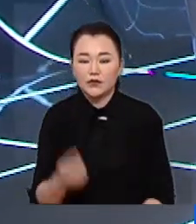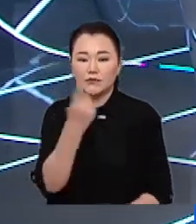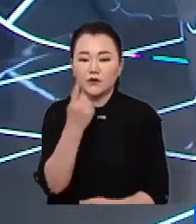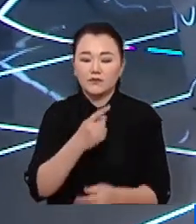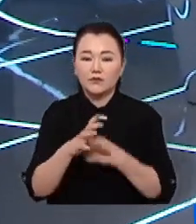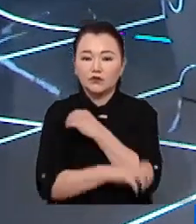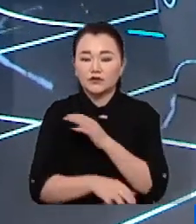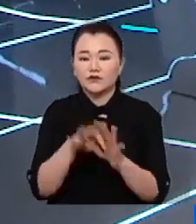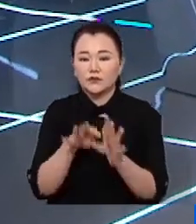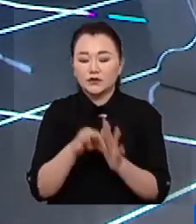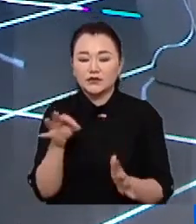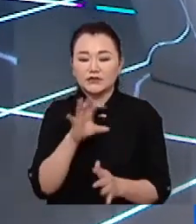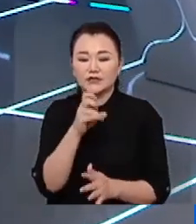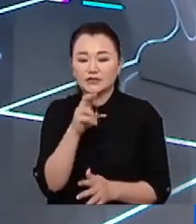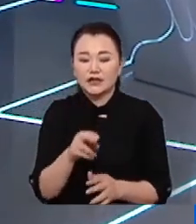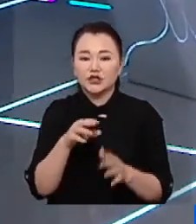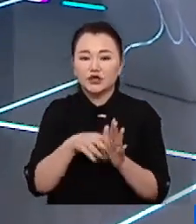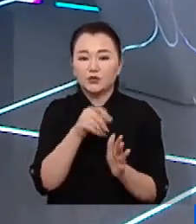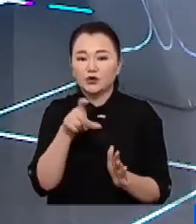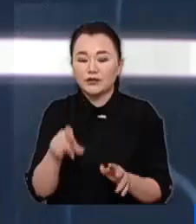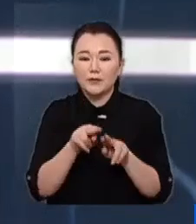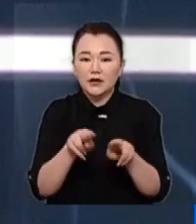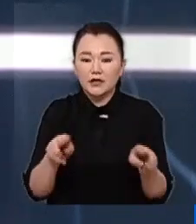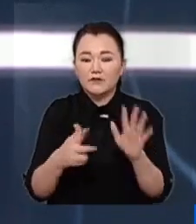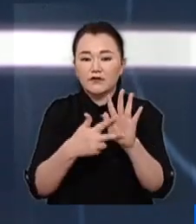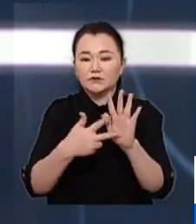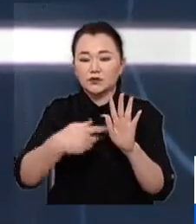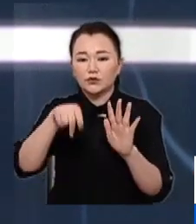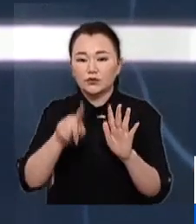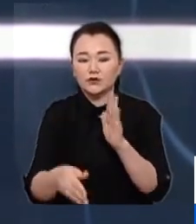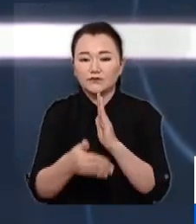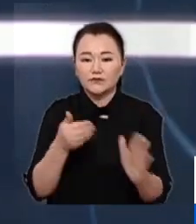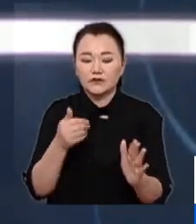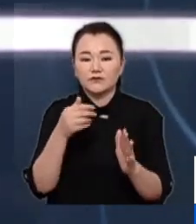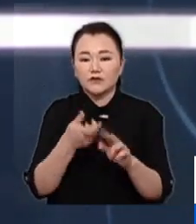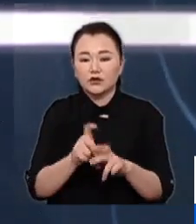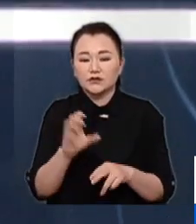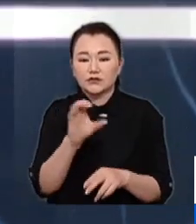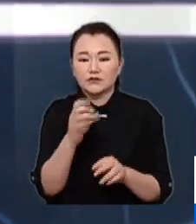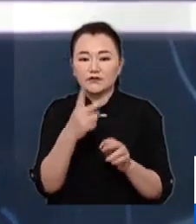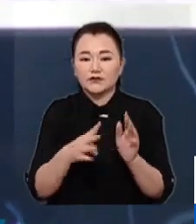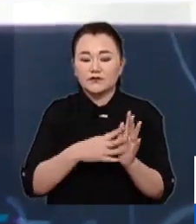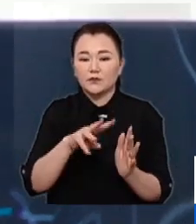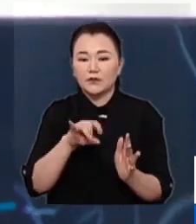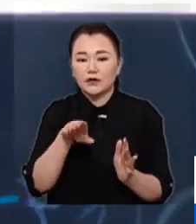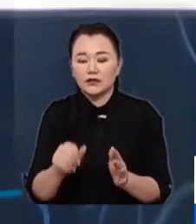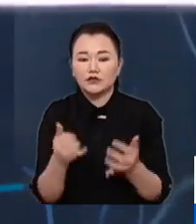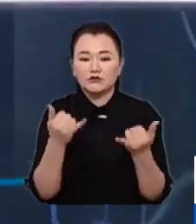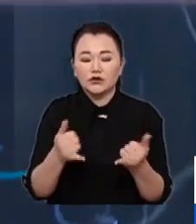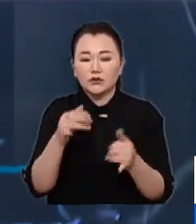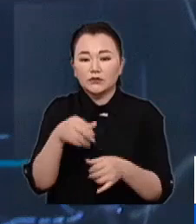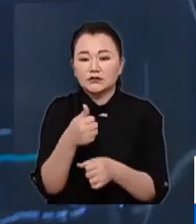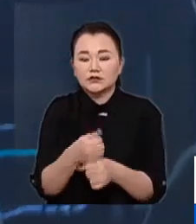Первая после выборов сессия депутатов парламента 8-го созыва состоится уже в эту среду, 29 марта. Сегодня